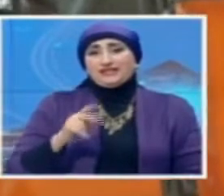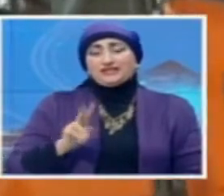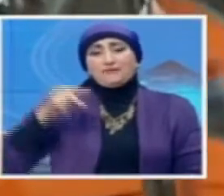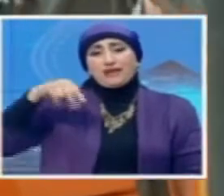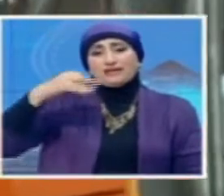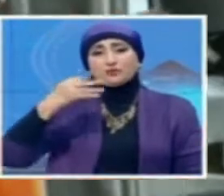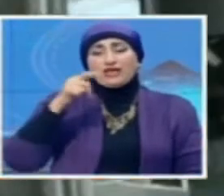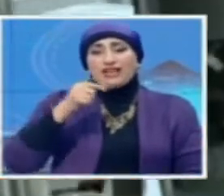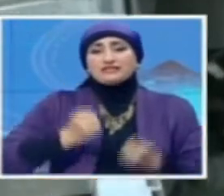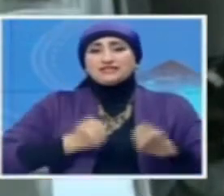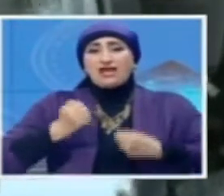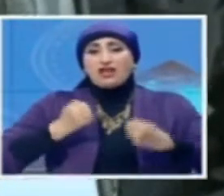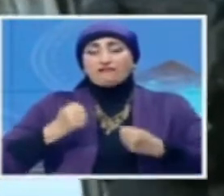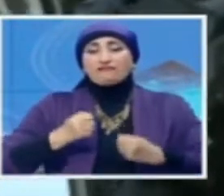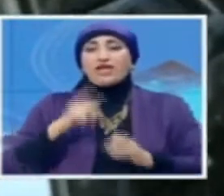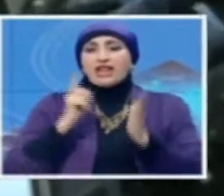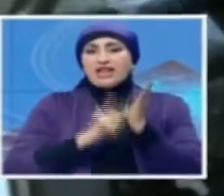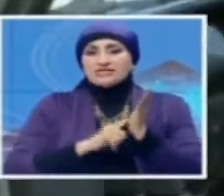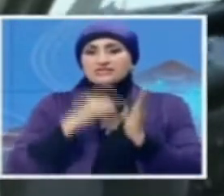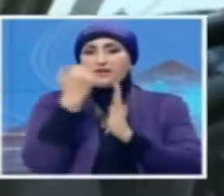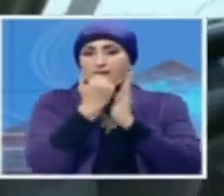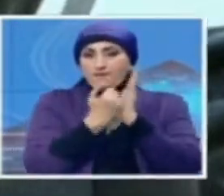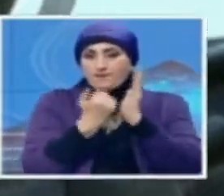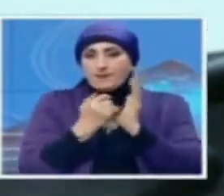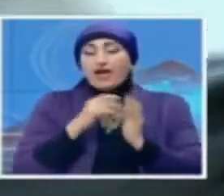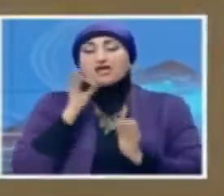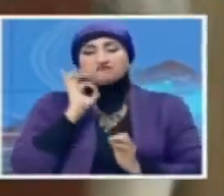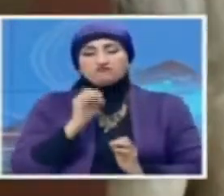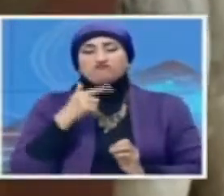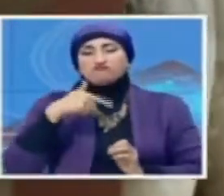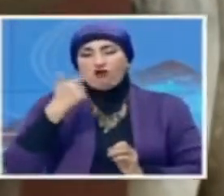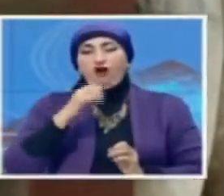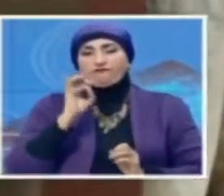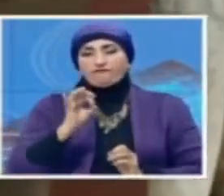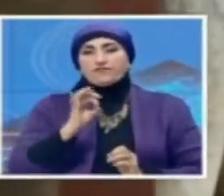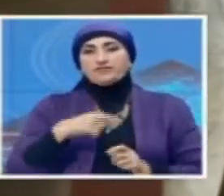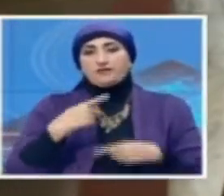238 مركبة لاشتراطات الصلاحية الفنية.